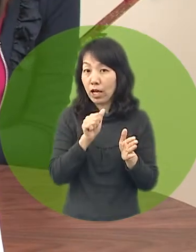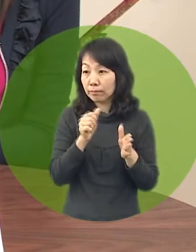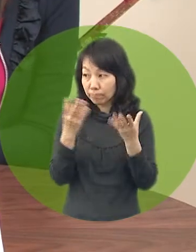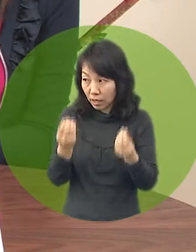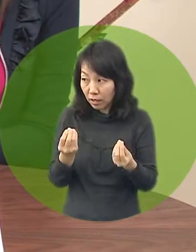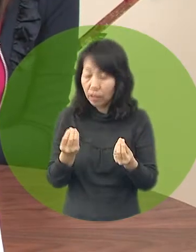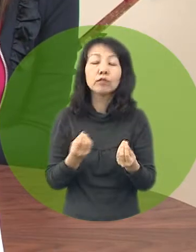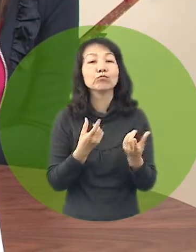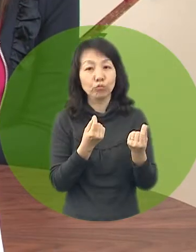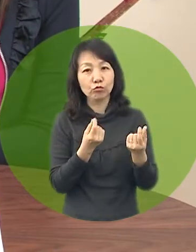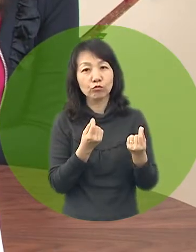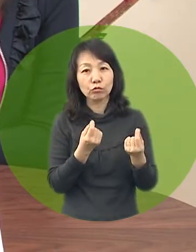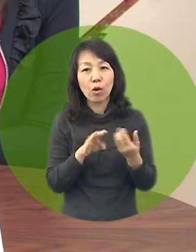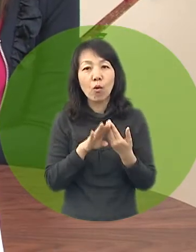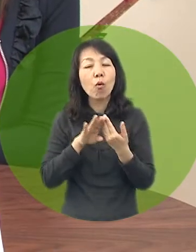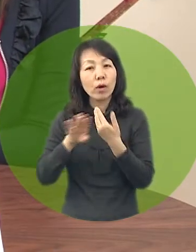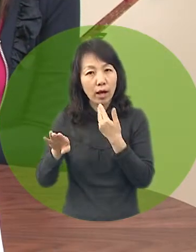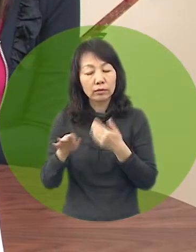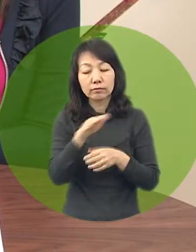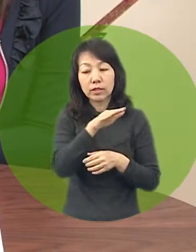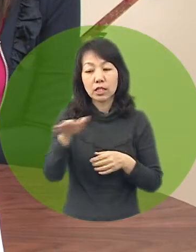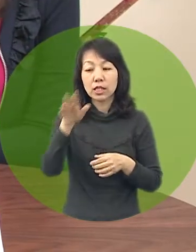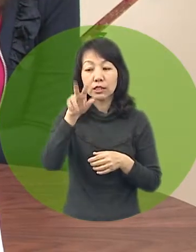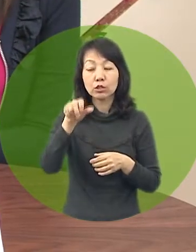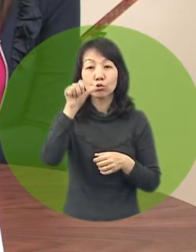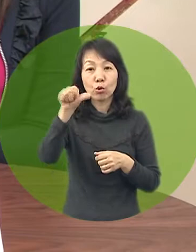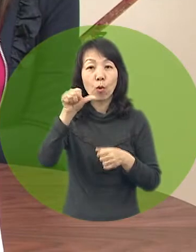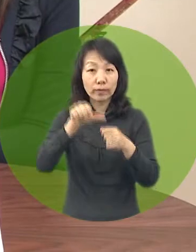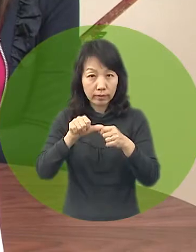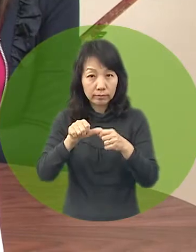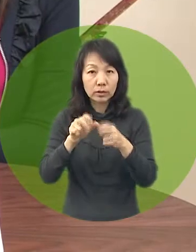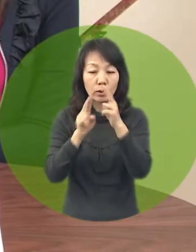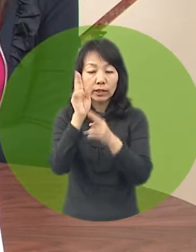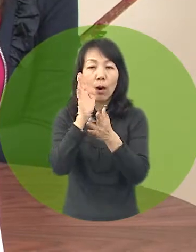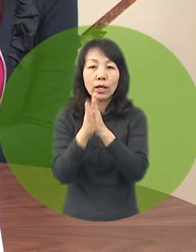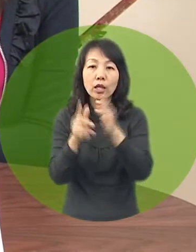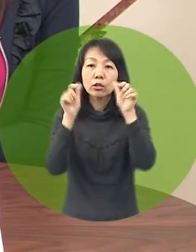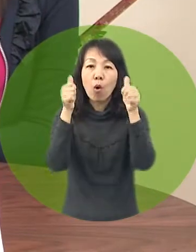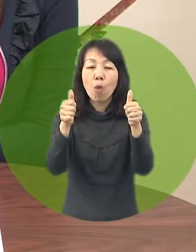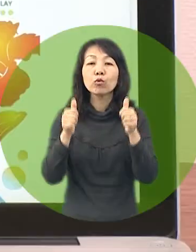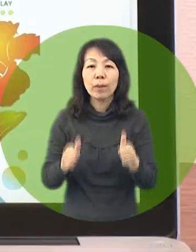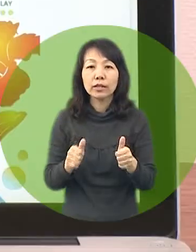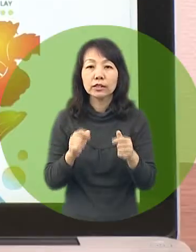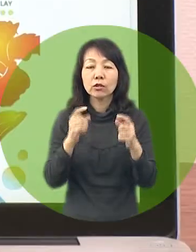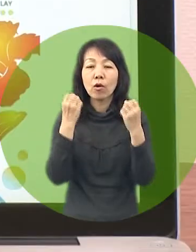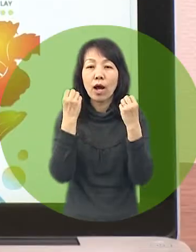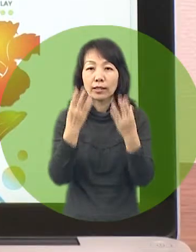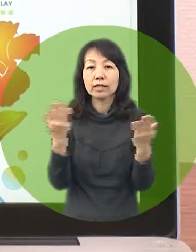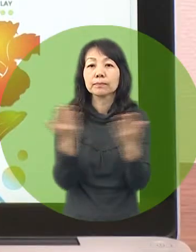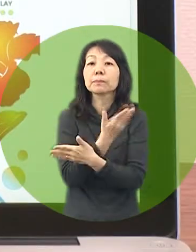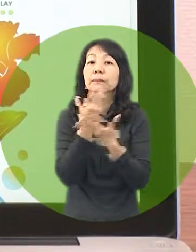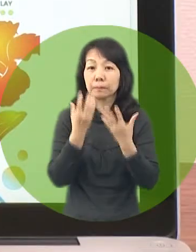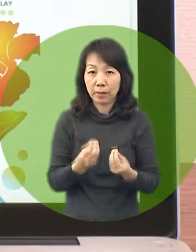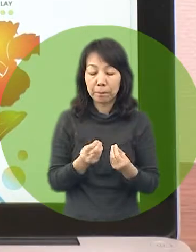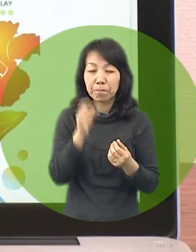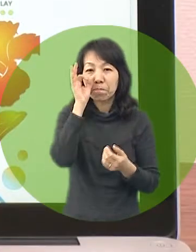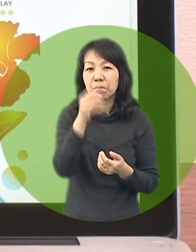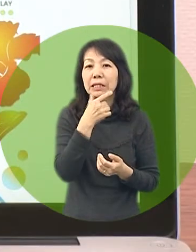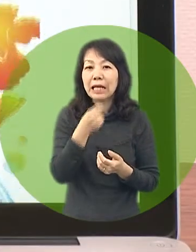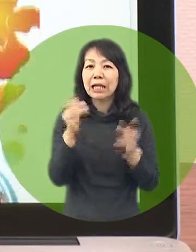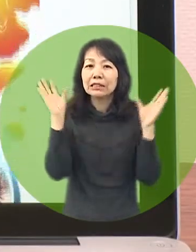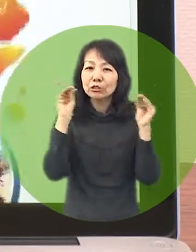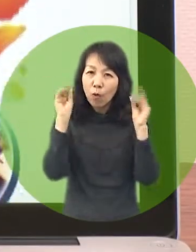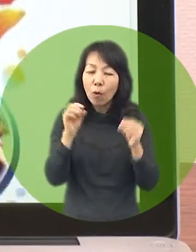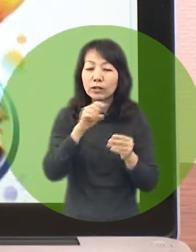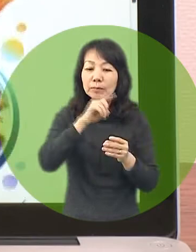い、その他にも平成25年には県のホームページをリニューアルしました。見たい情報が一目でわかる、どなた